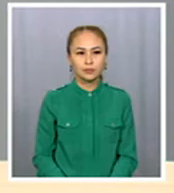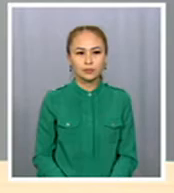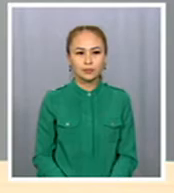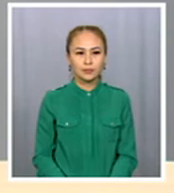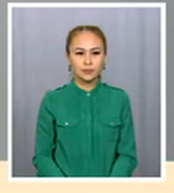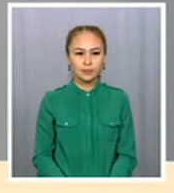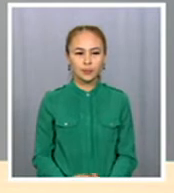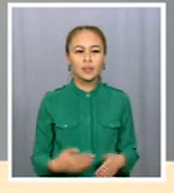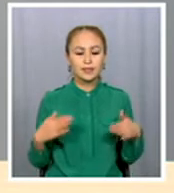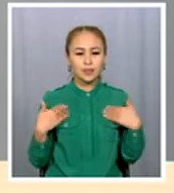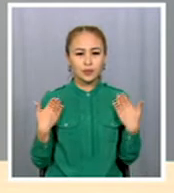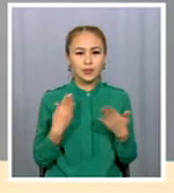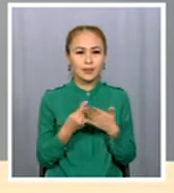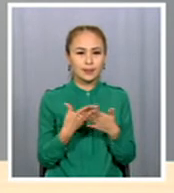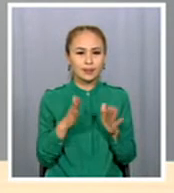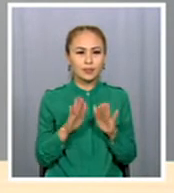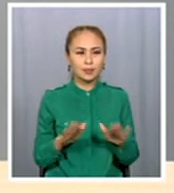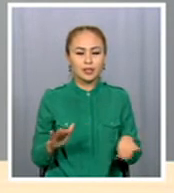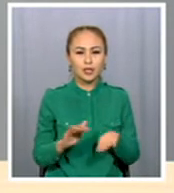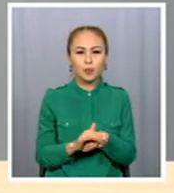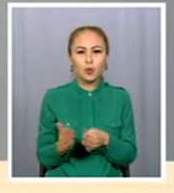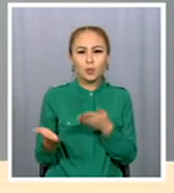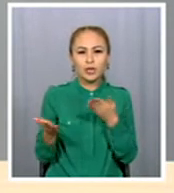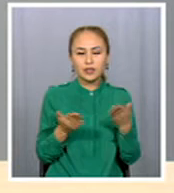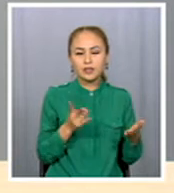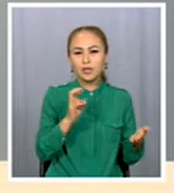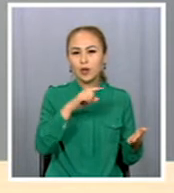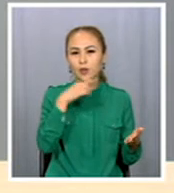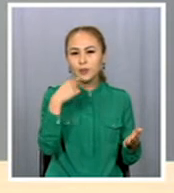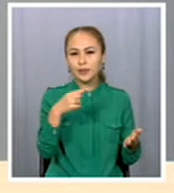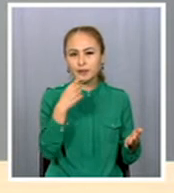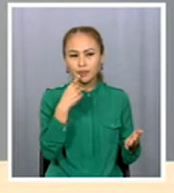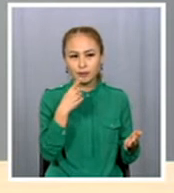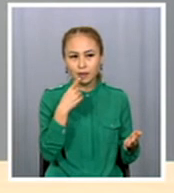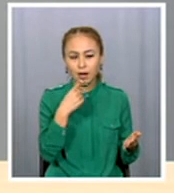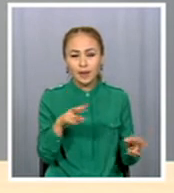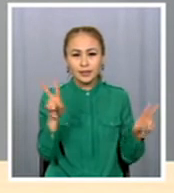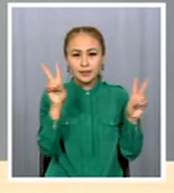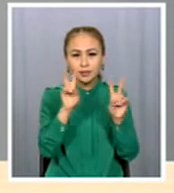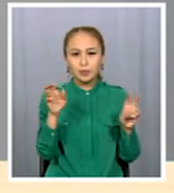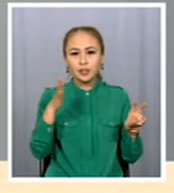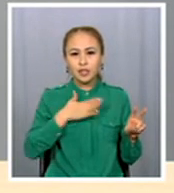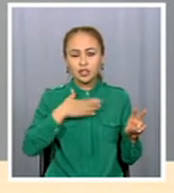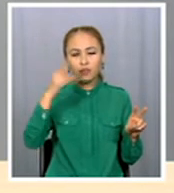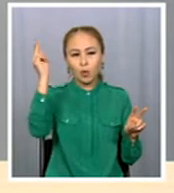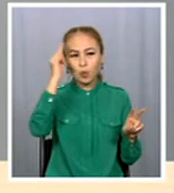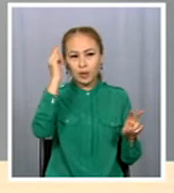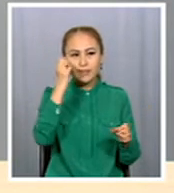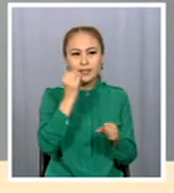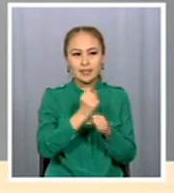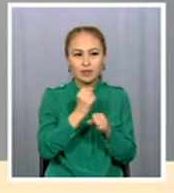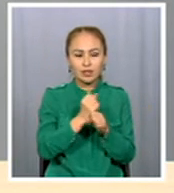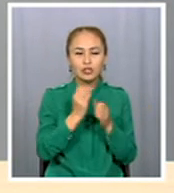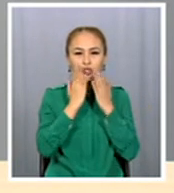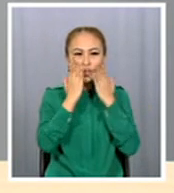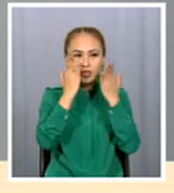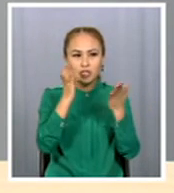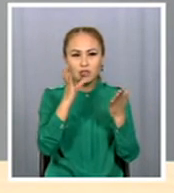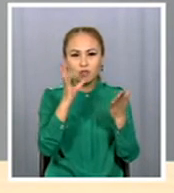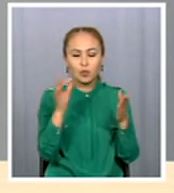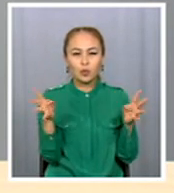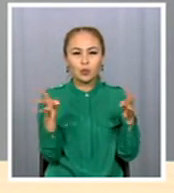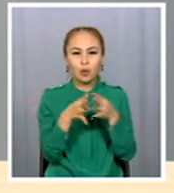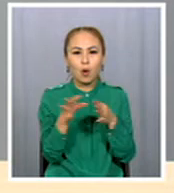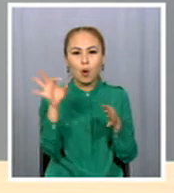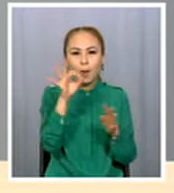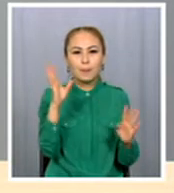Здравствуйте, дорогие ребята! Добро пожаловать на урок русского языка. Тема нашего урока – составляем и читаем сводку о